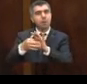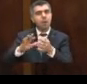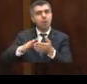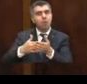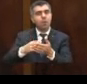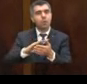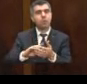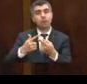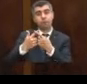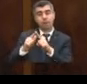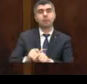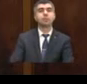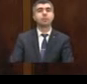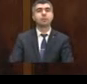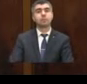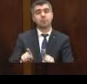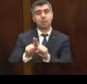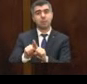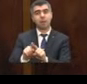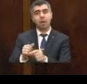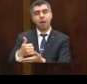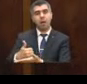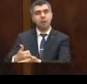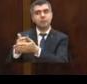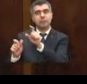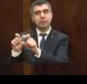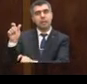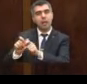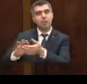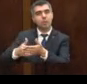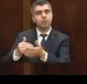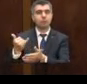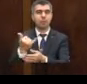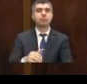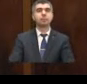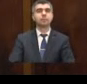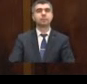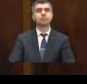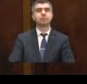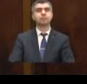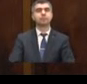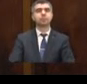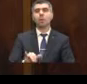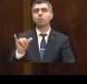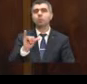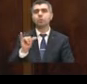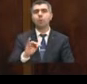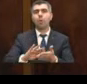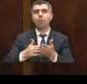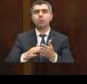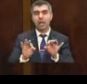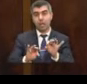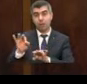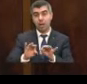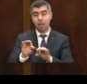من الساهرين على تأمين الخدمات الضرورية وتزويد المواطنين بحاجياتهم اليومية. من قام بتنزيل هذه الإجراءات؟ أليست